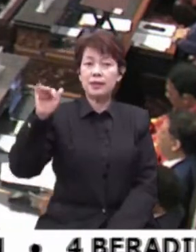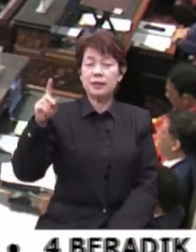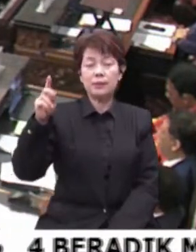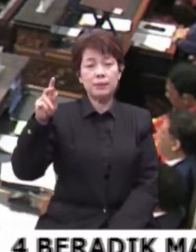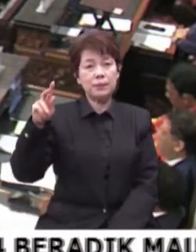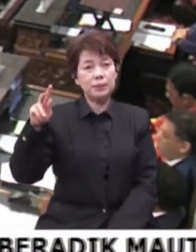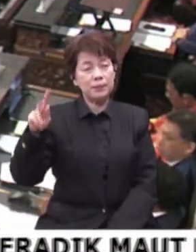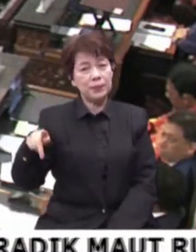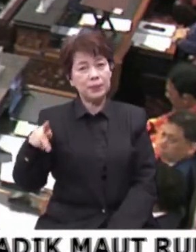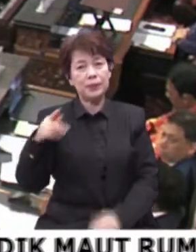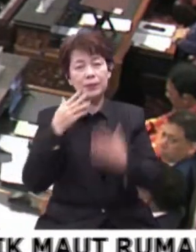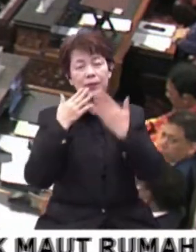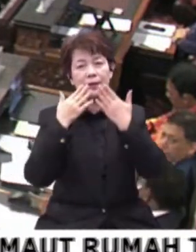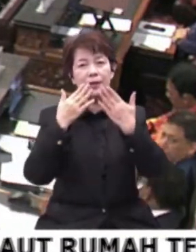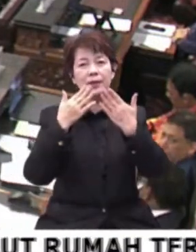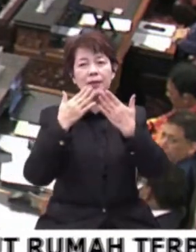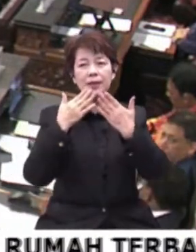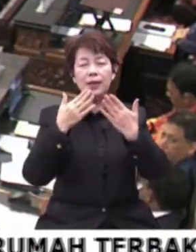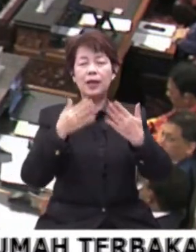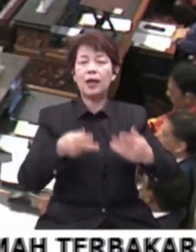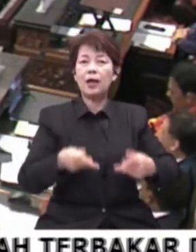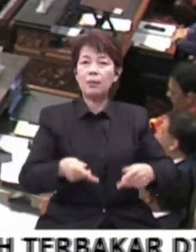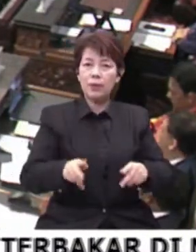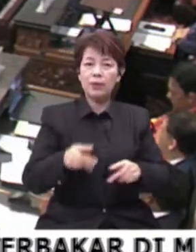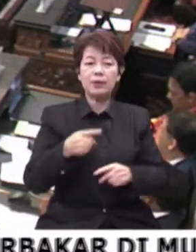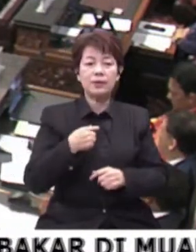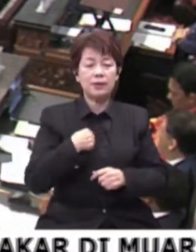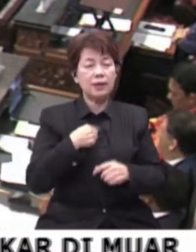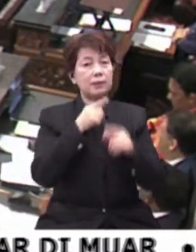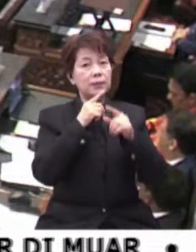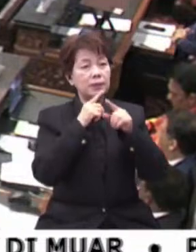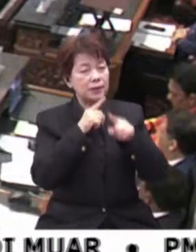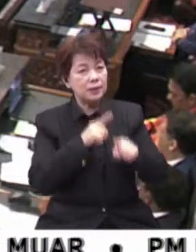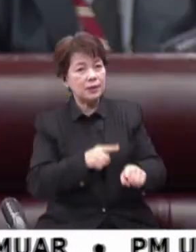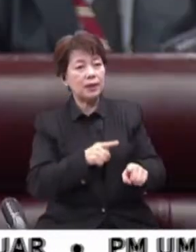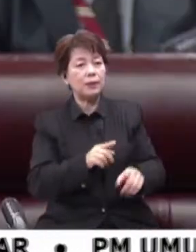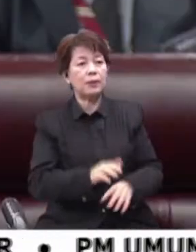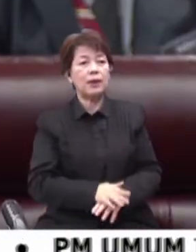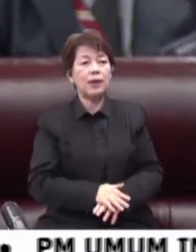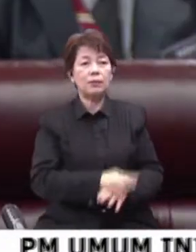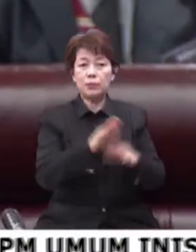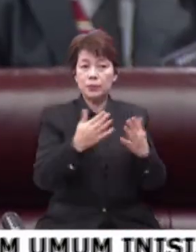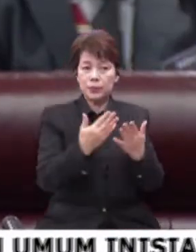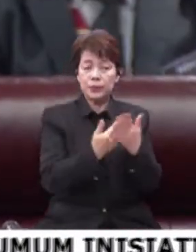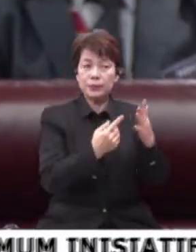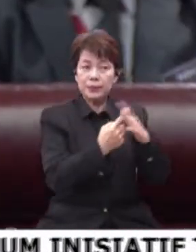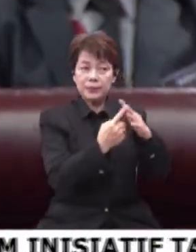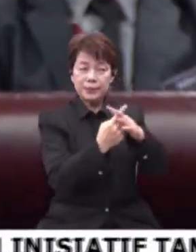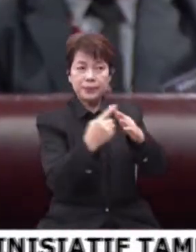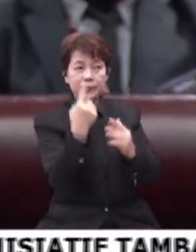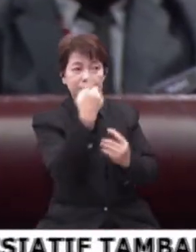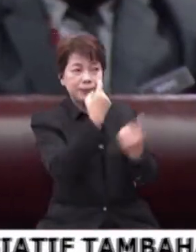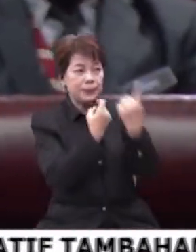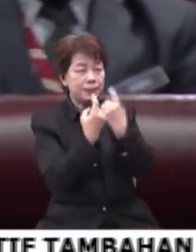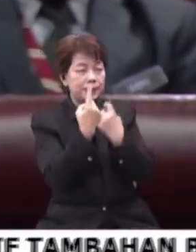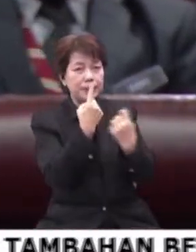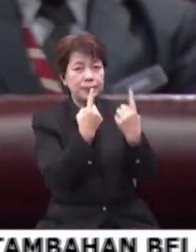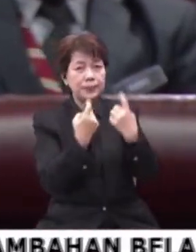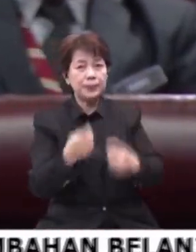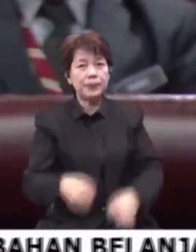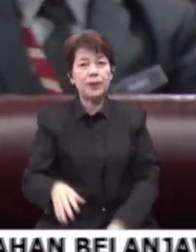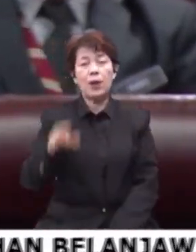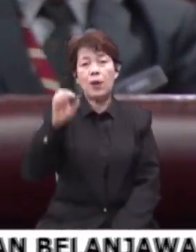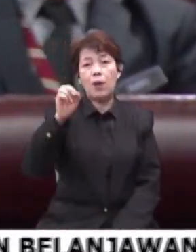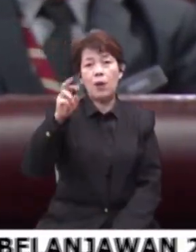karena memberi ruang untuk saya menjawab soalnya yang dikemukakan amalan pertanyaan organik